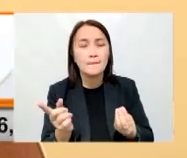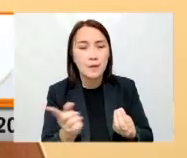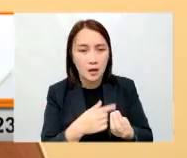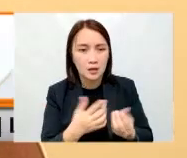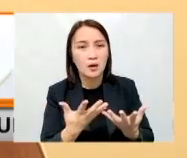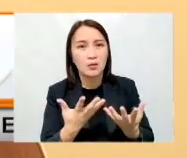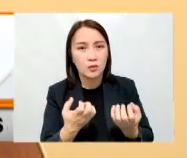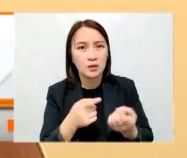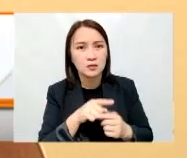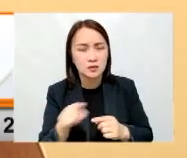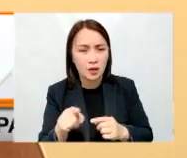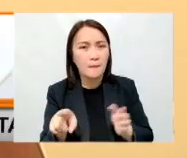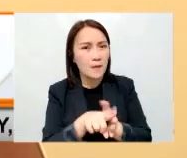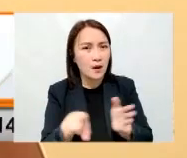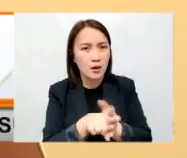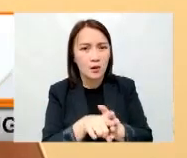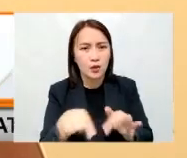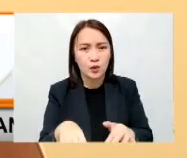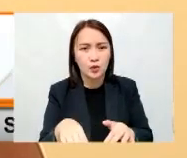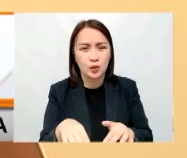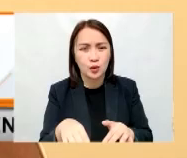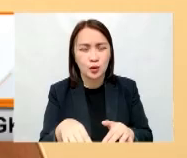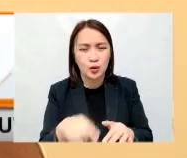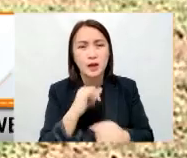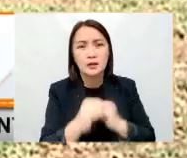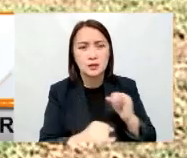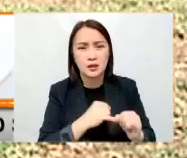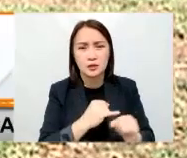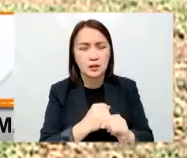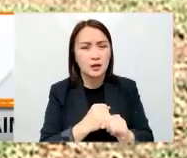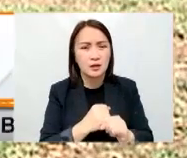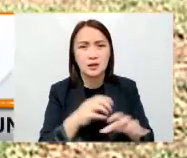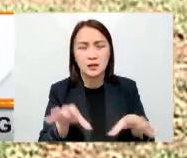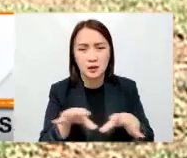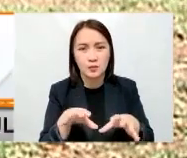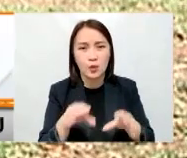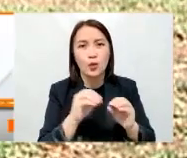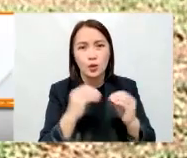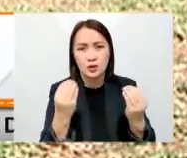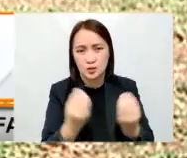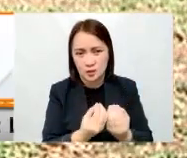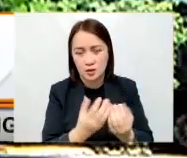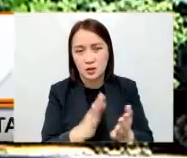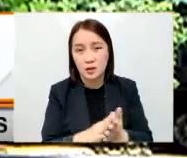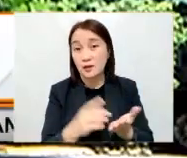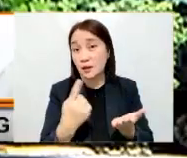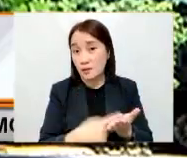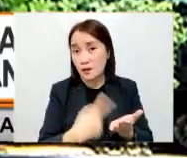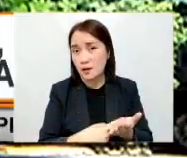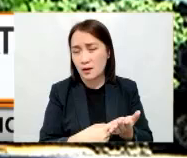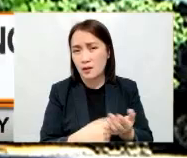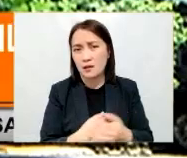Convention No. 87 ng International Labor Organization. Paliwanag naman ng DepEd, wala silang intensyon